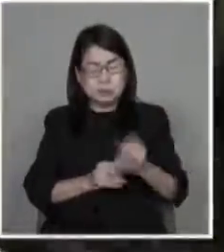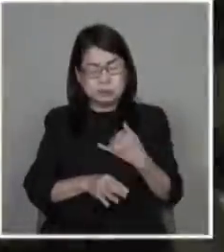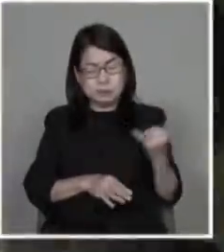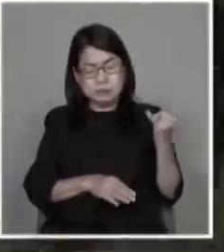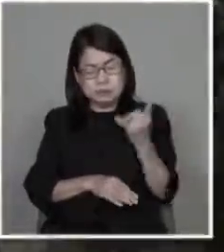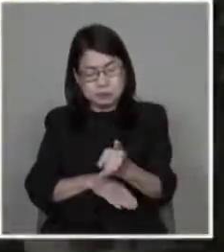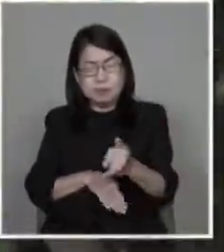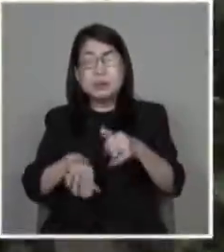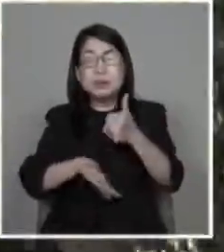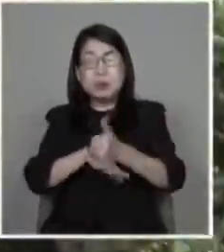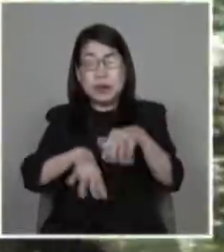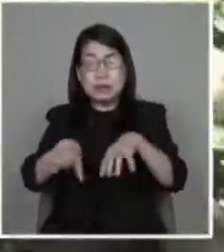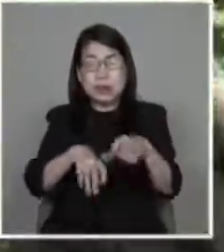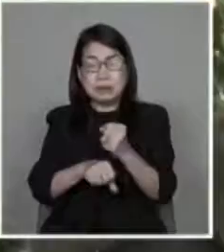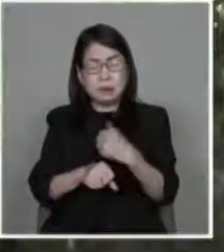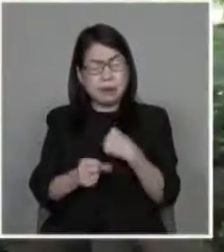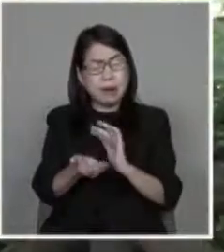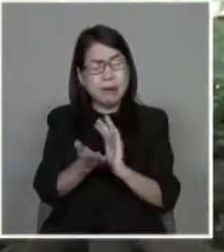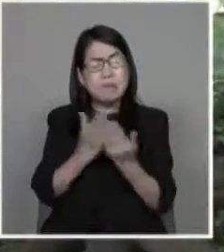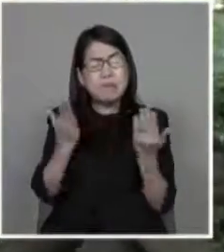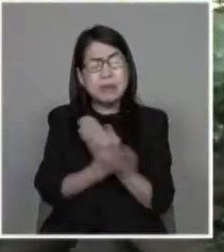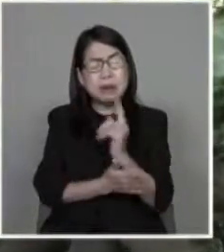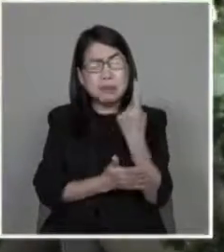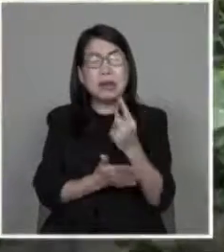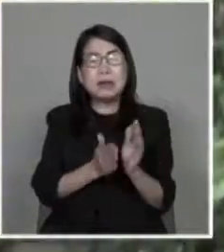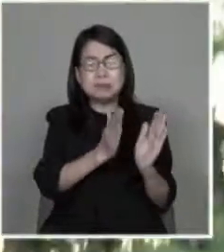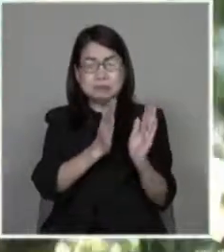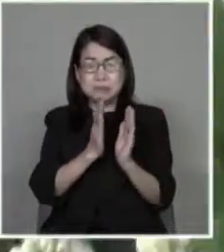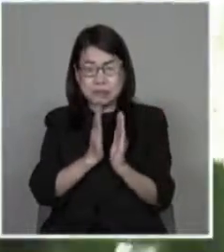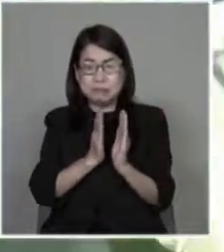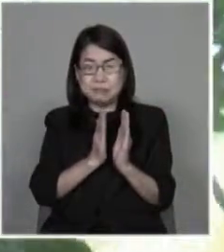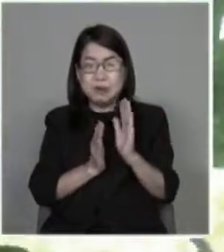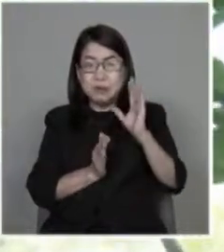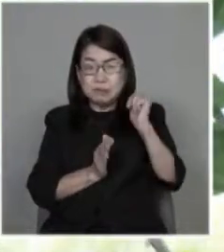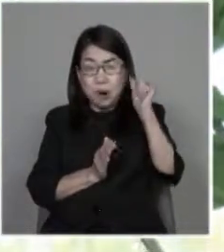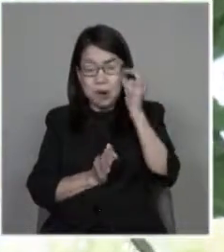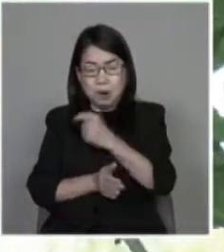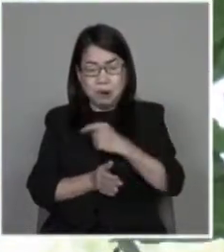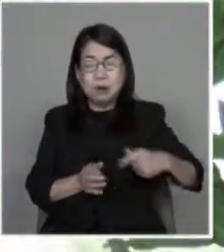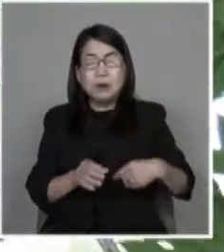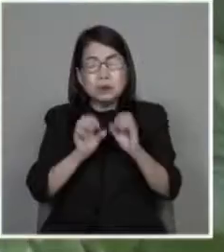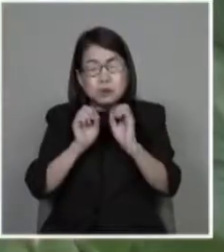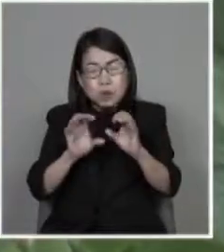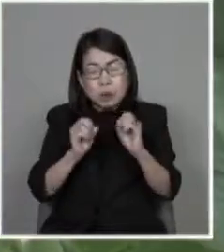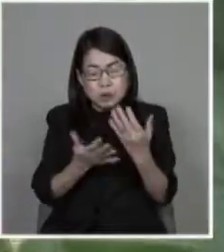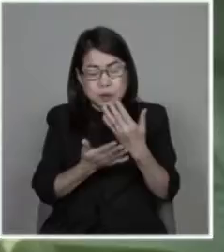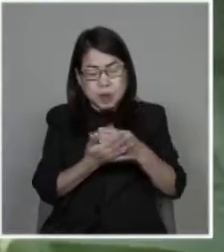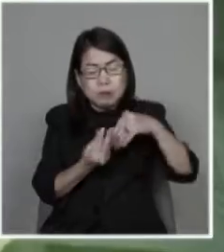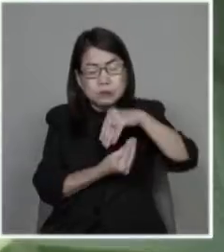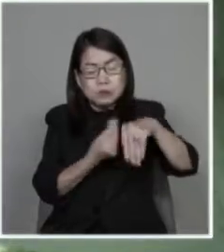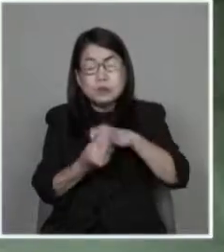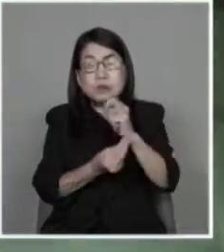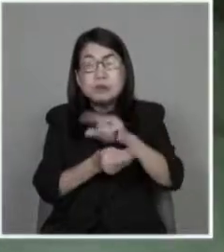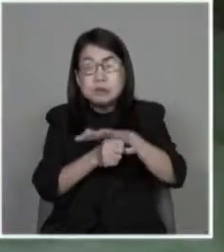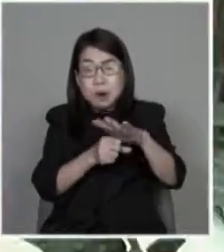นจะเปลี่ยนสวนสัตว์เชียงใหม่มาเป็นแบบเศรษฐกิจพอเพียงตามแนวปรัชญาของพระบาทสมเด็จพระปรมินทรมหาภูมิพลอดุลยเด